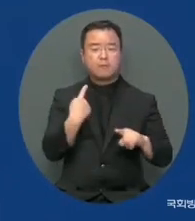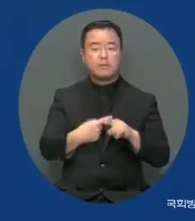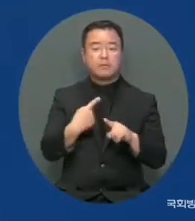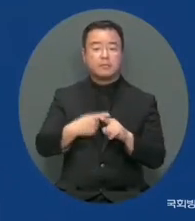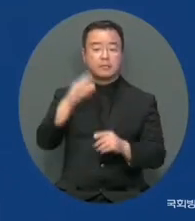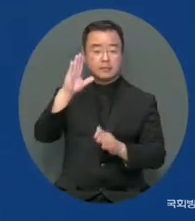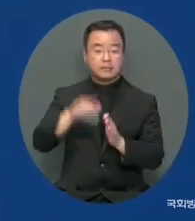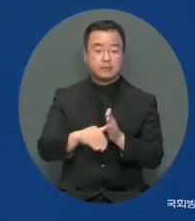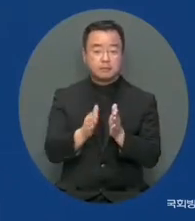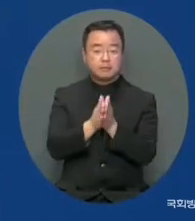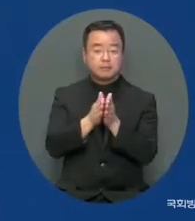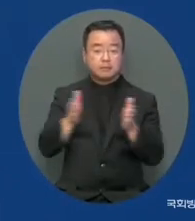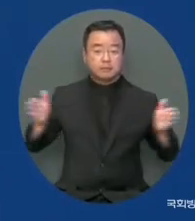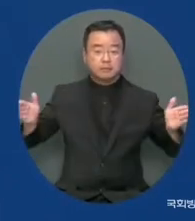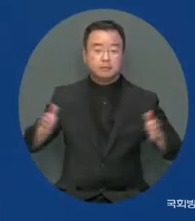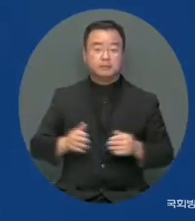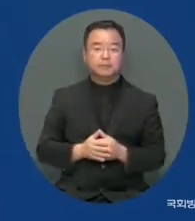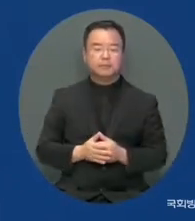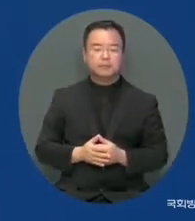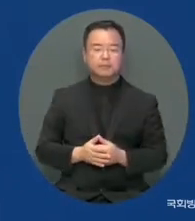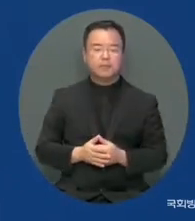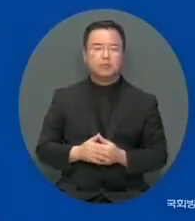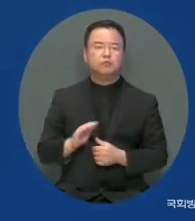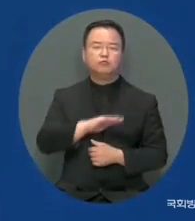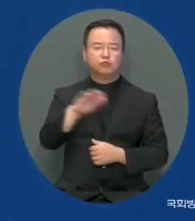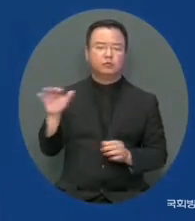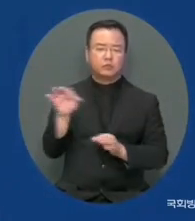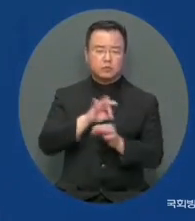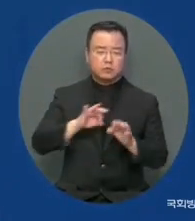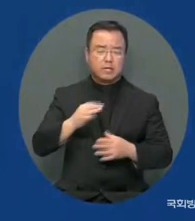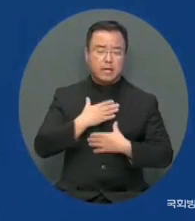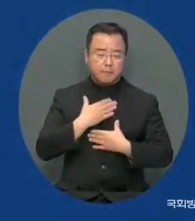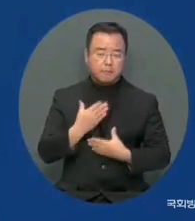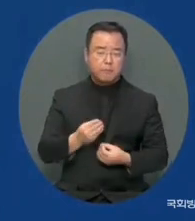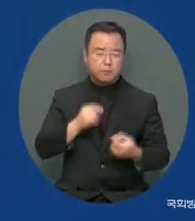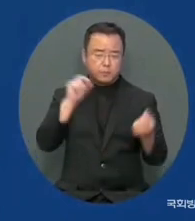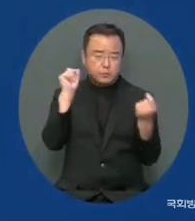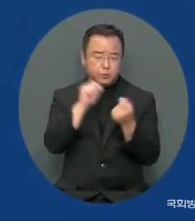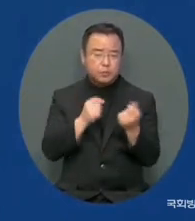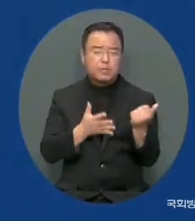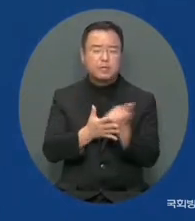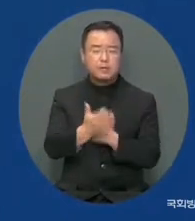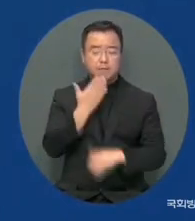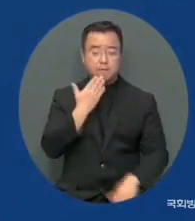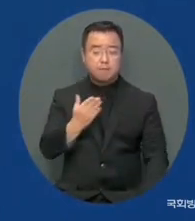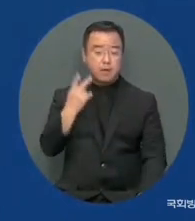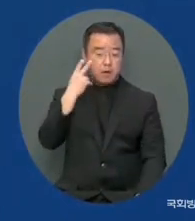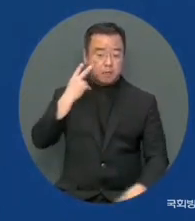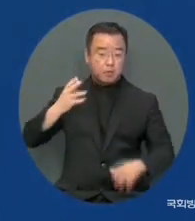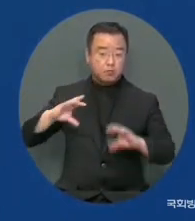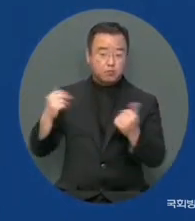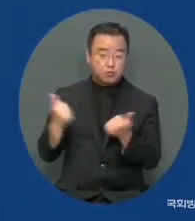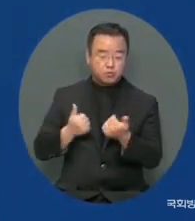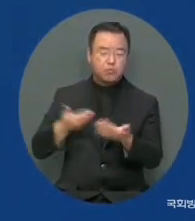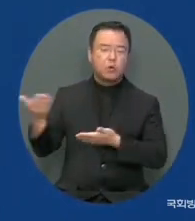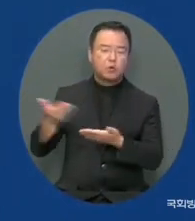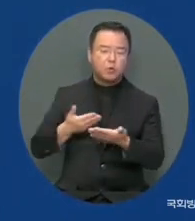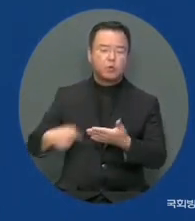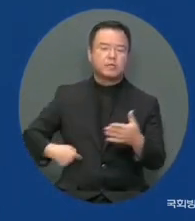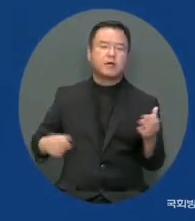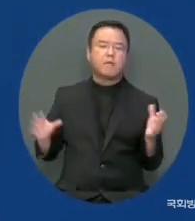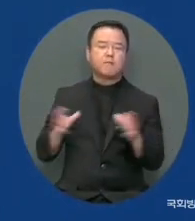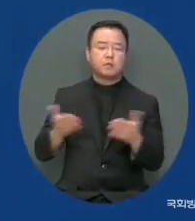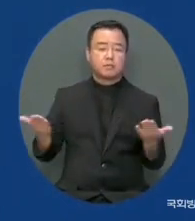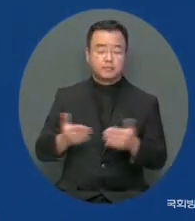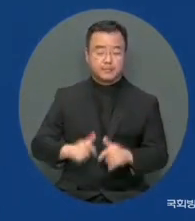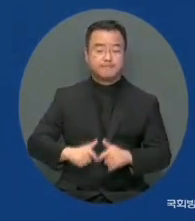시작되고 있습니다. 먼저 우리 경제와 안보에 밀접한 영향을 미치는 미국 의회에 대한 교류와 협력을